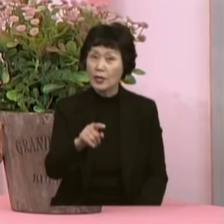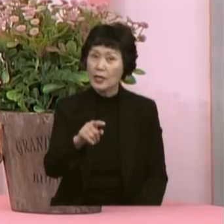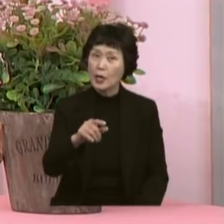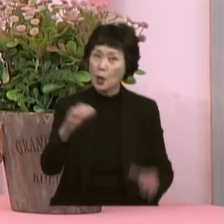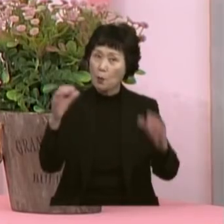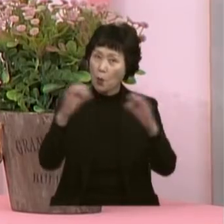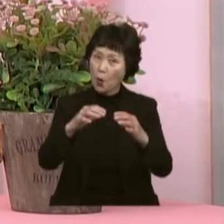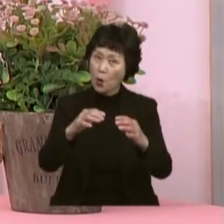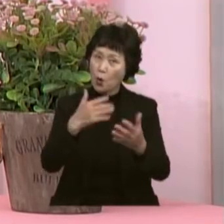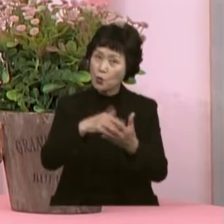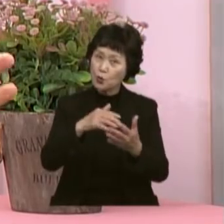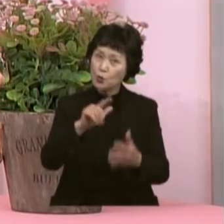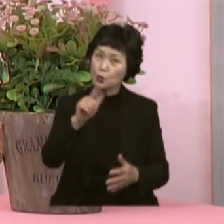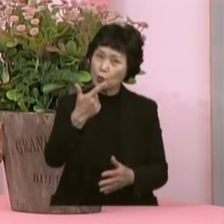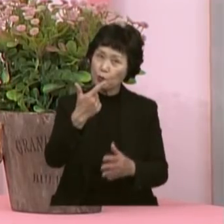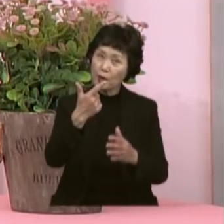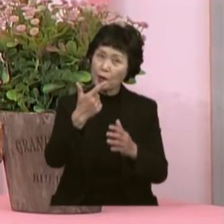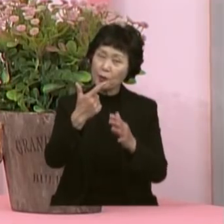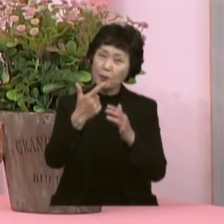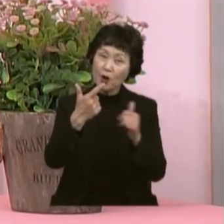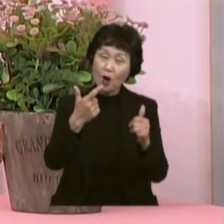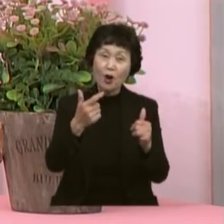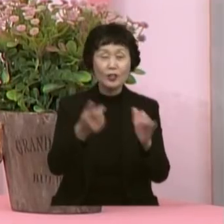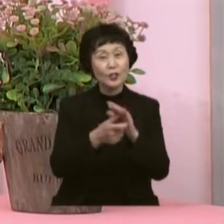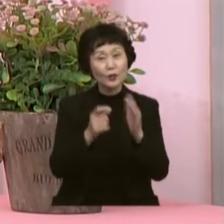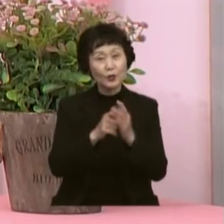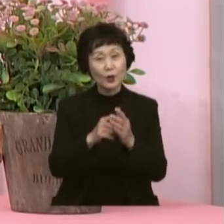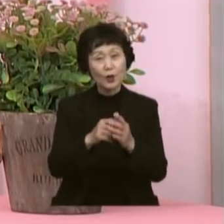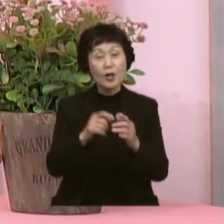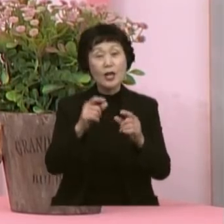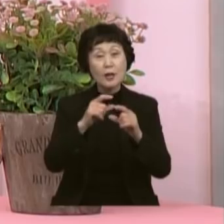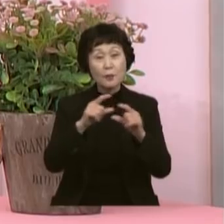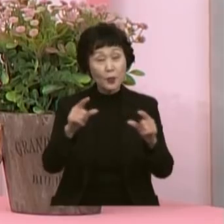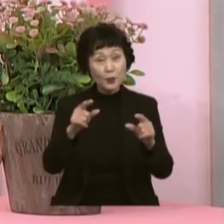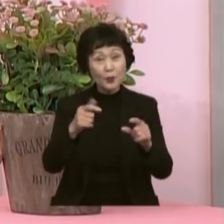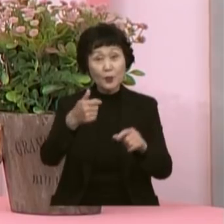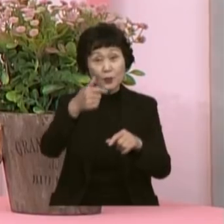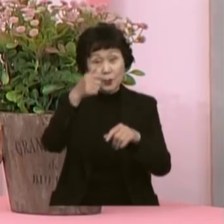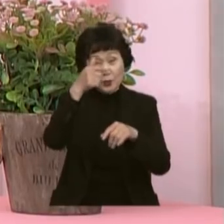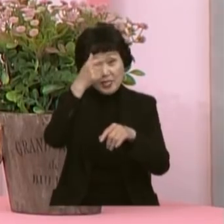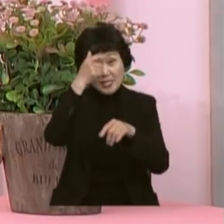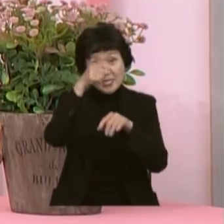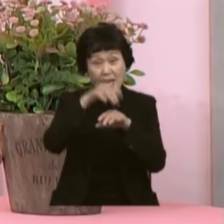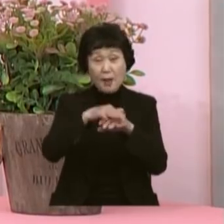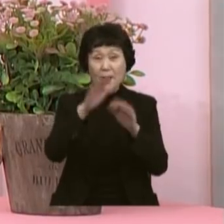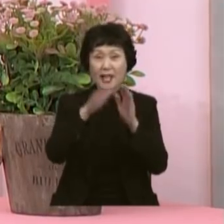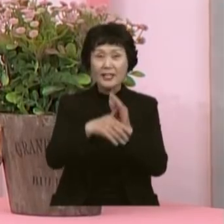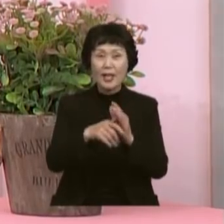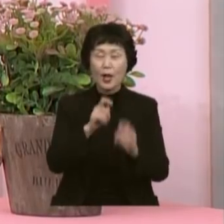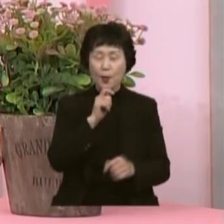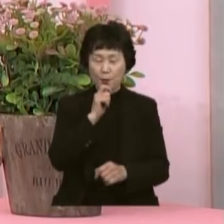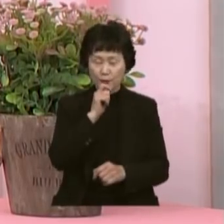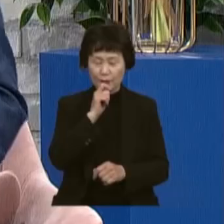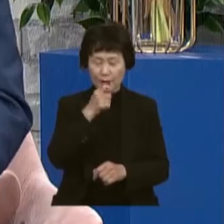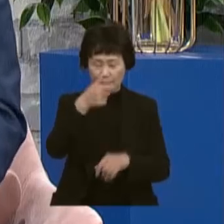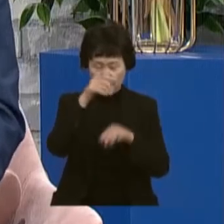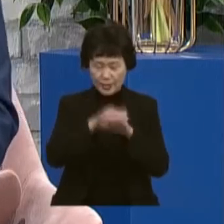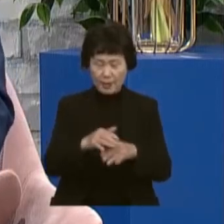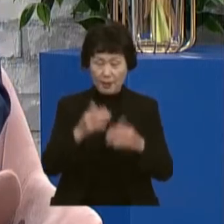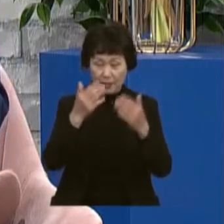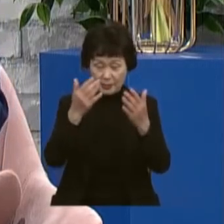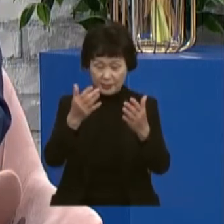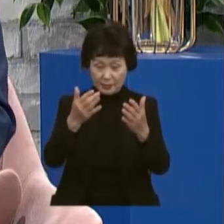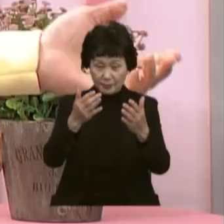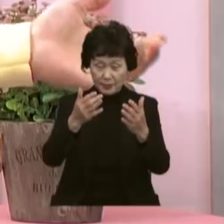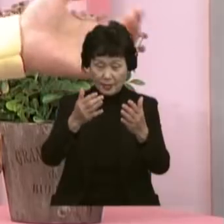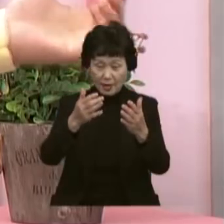거기 한 600명이 네. 막 찼는데 보통 우리는 예배는 묵도하심으로 예배드리겠습니다. 네, 네. 땡땡땡 이래야 되는데 갑자기 그 형식이